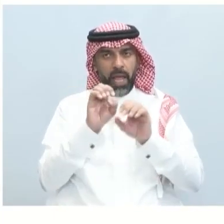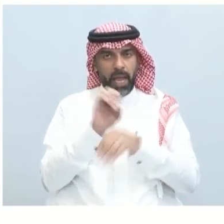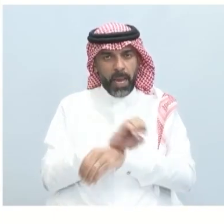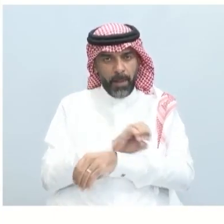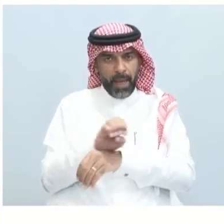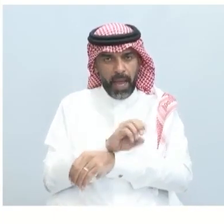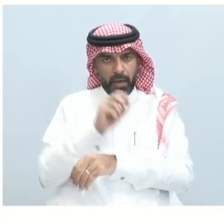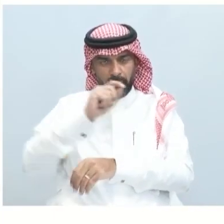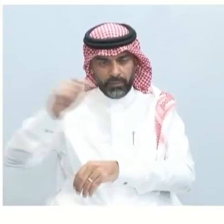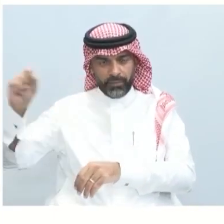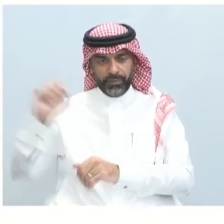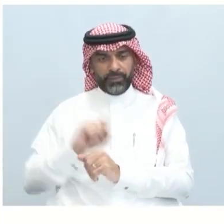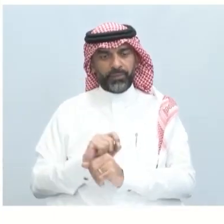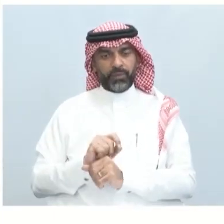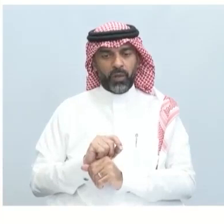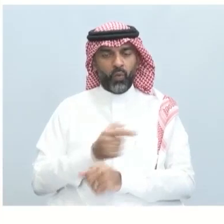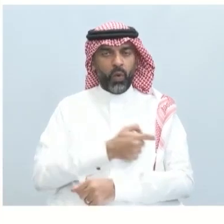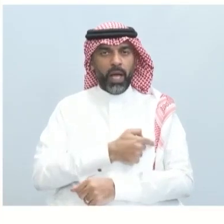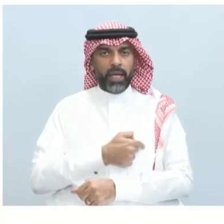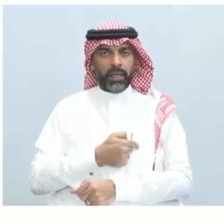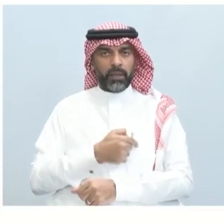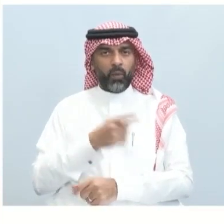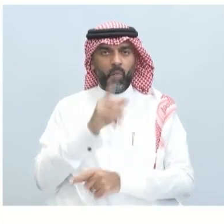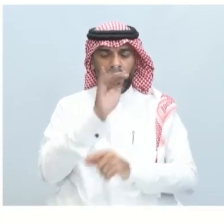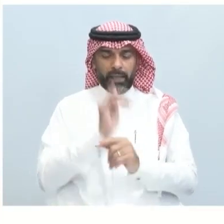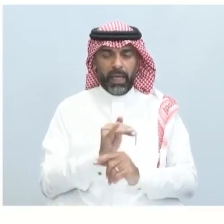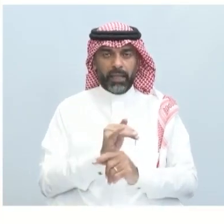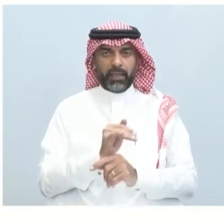البريد الإلكتروني واليوزر نيم والباسورد.